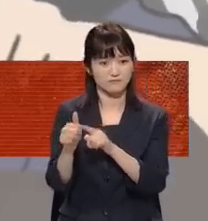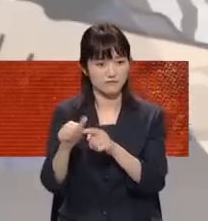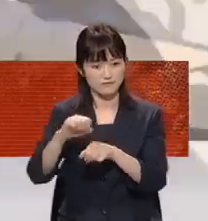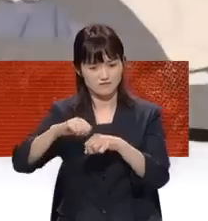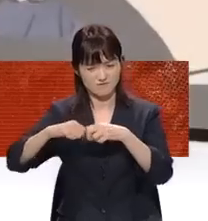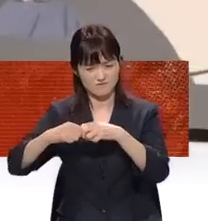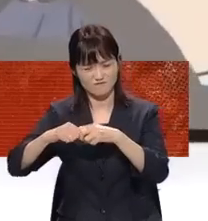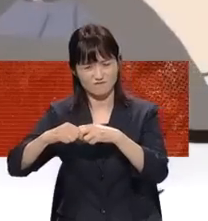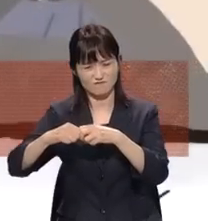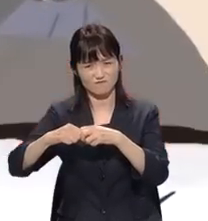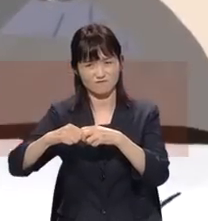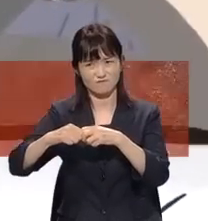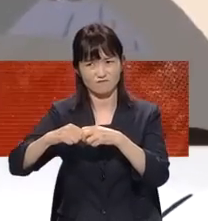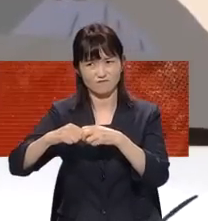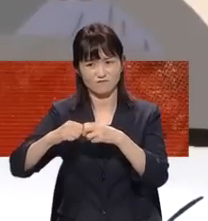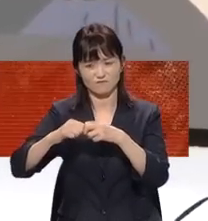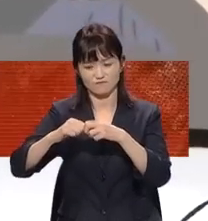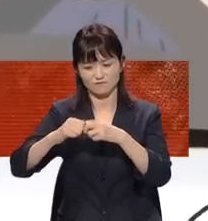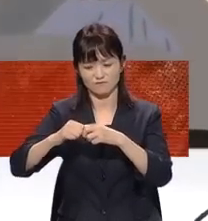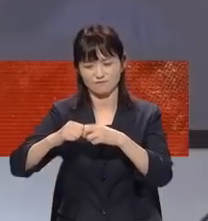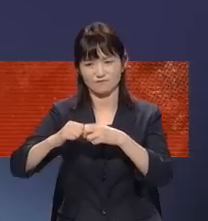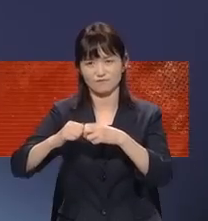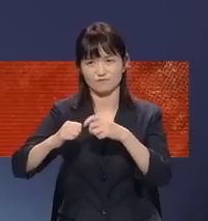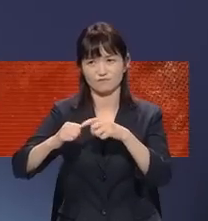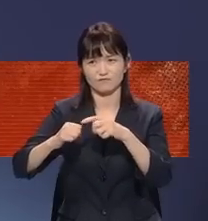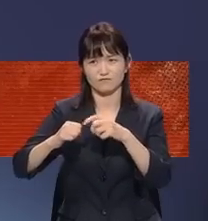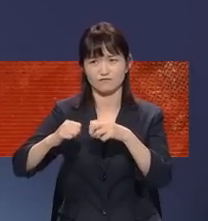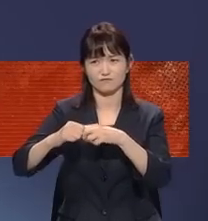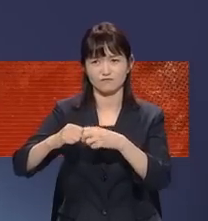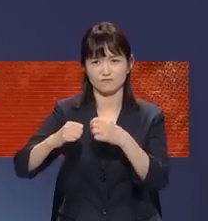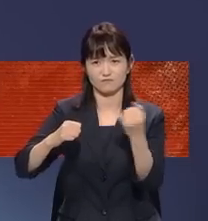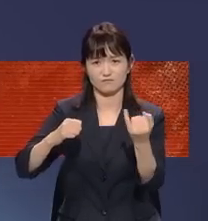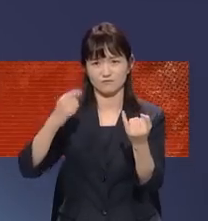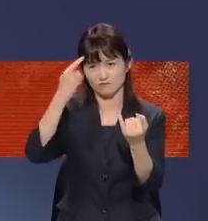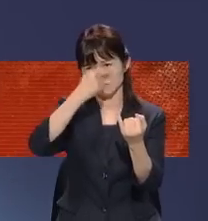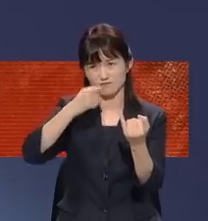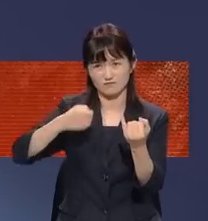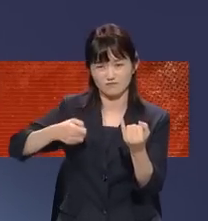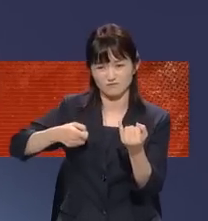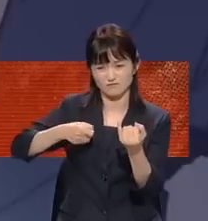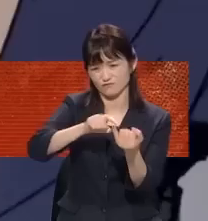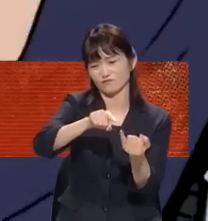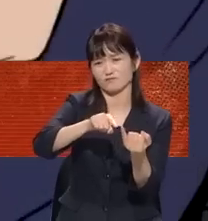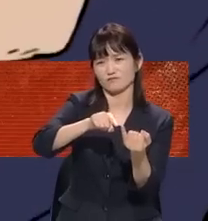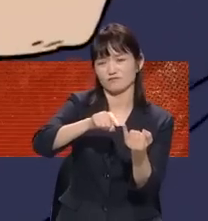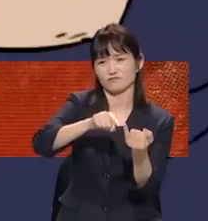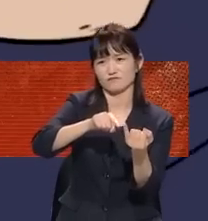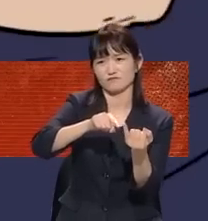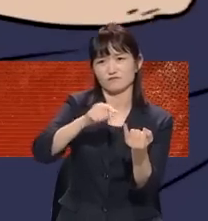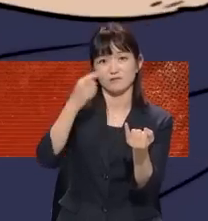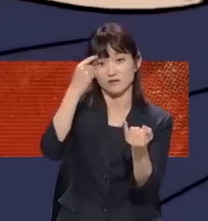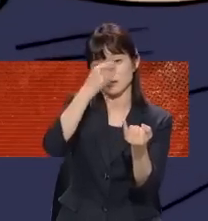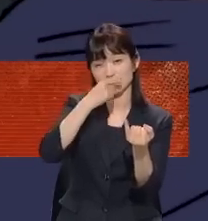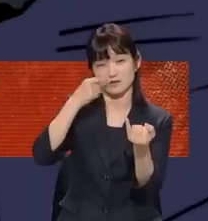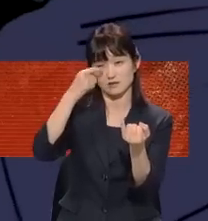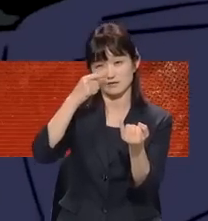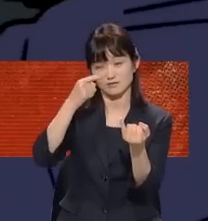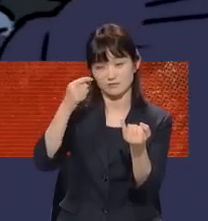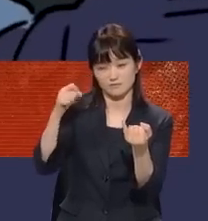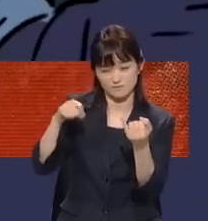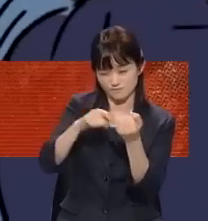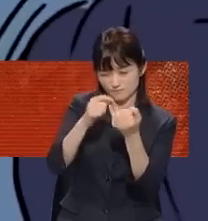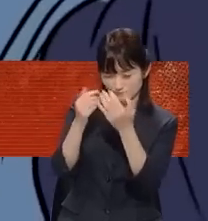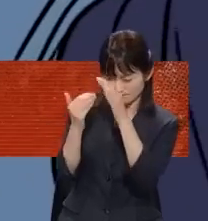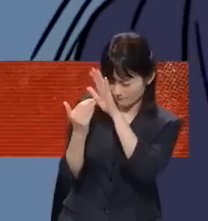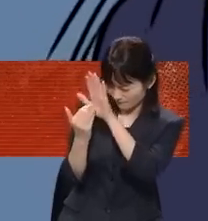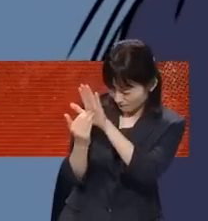무릎이 사실 사람 몸 중에서 가장 단단한 것 중에 하나잖아요 그 얼굴을 때린 겁니다 여자친구가 얼굴을 이렇게 가졌어요 한대